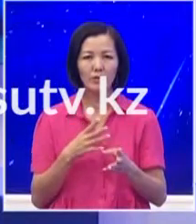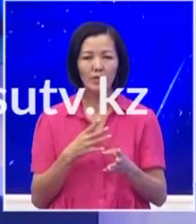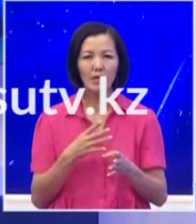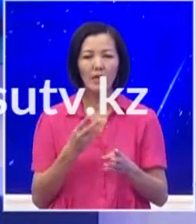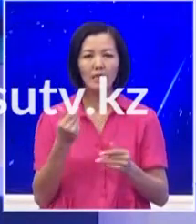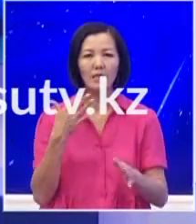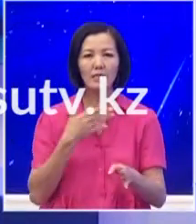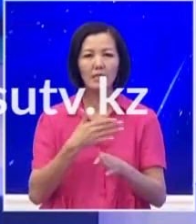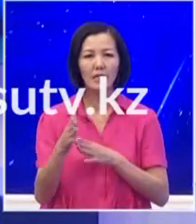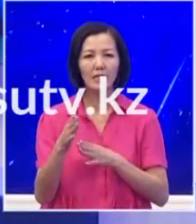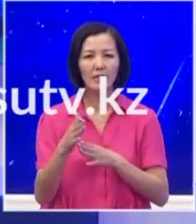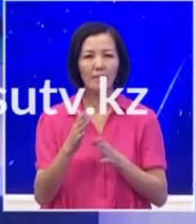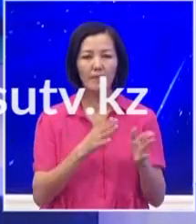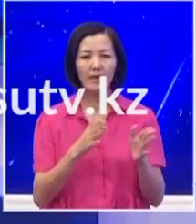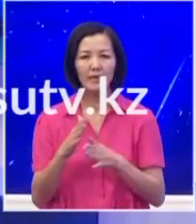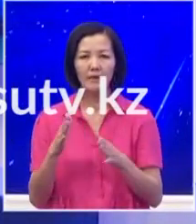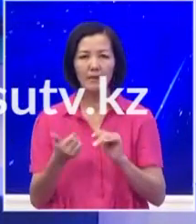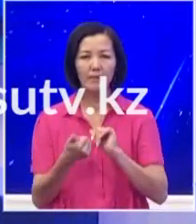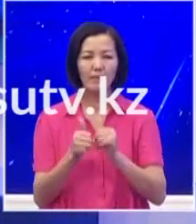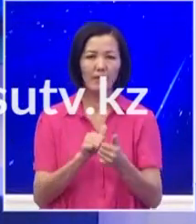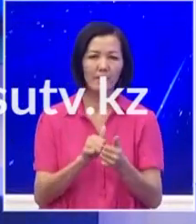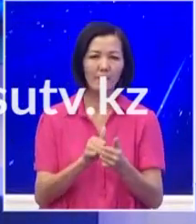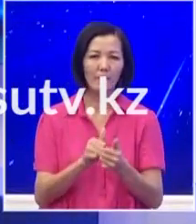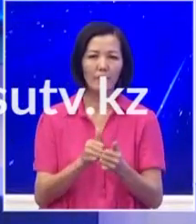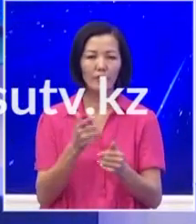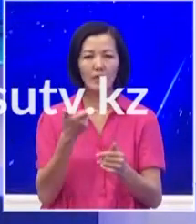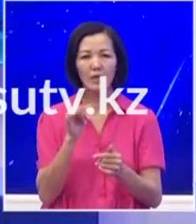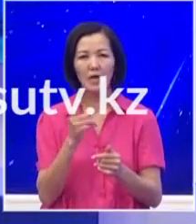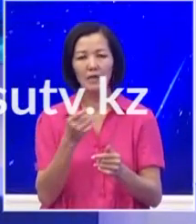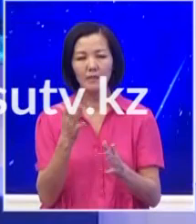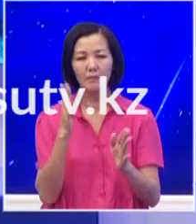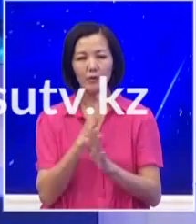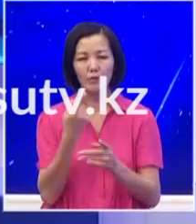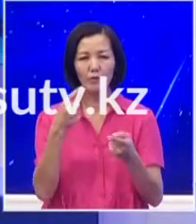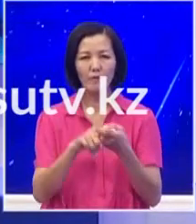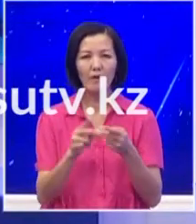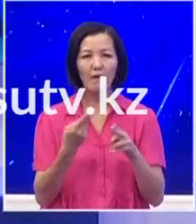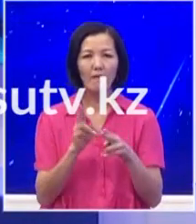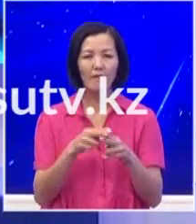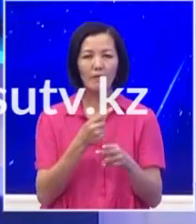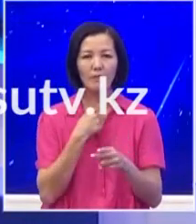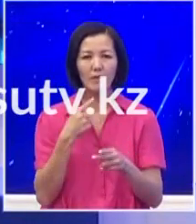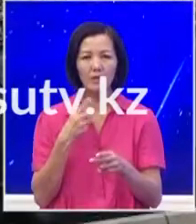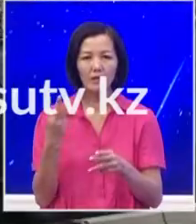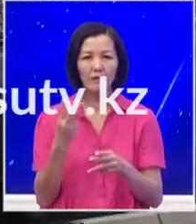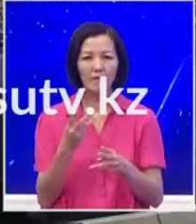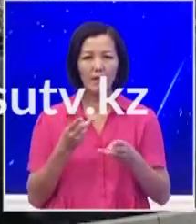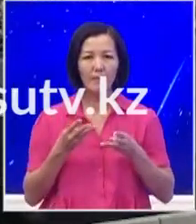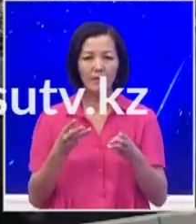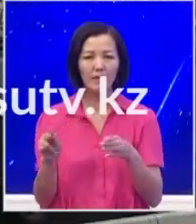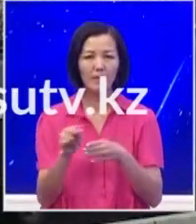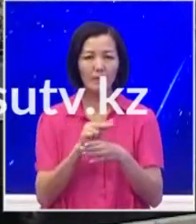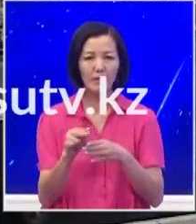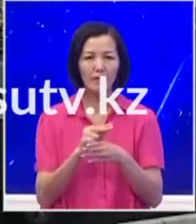этих средств направлены на поэтапный перевод котельных на природный газ. В этом году в Талдыкургане реконструируют 2 объекта, которые